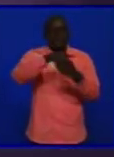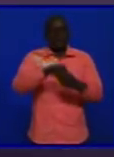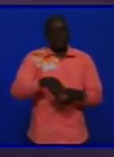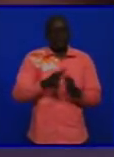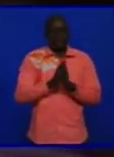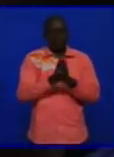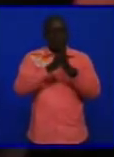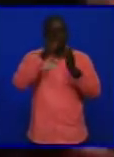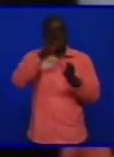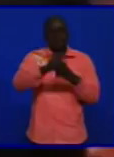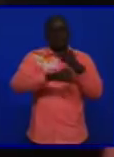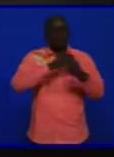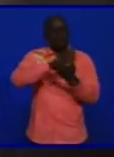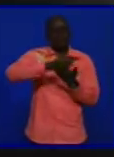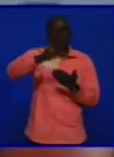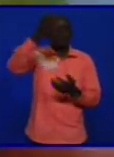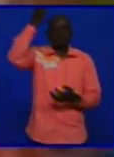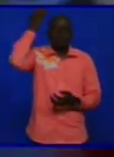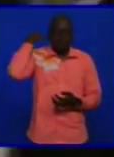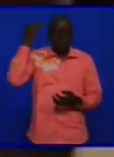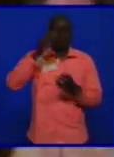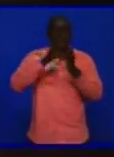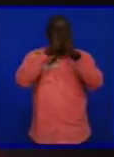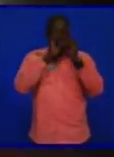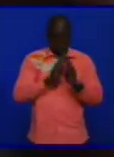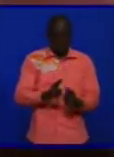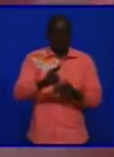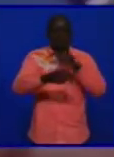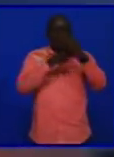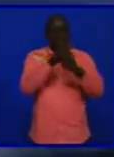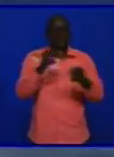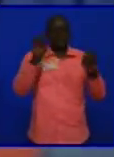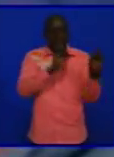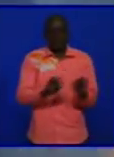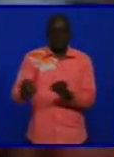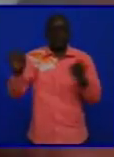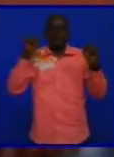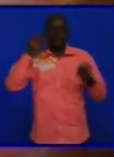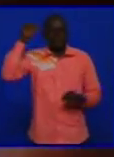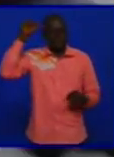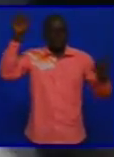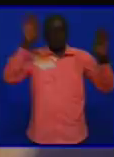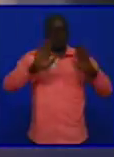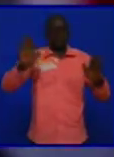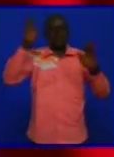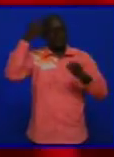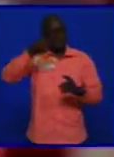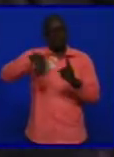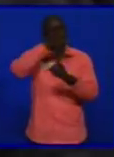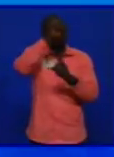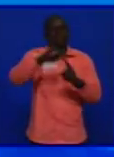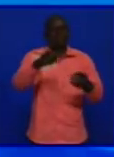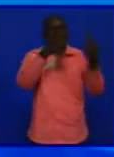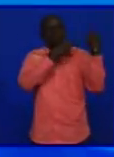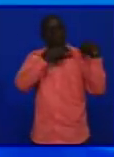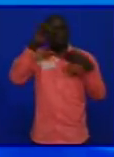la semaine dernière. Un hommage national est organisé hier dimanche. Une enquête est ouverte pour situer les responsabilités. Nous